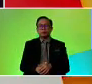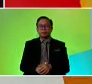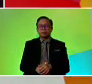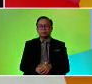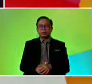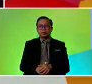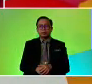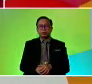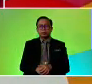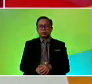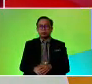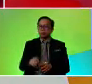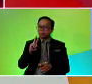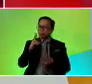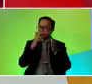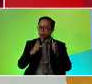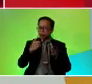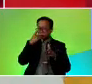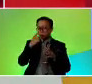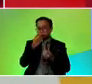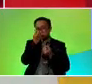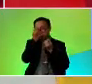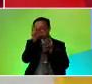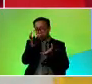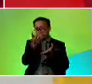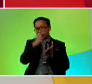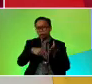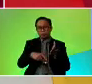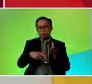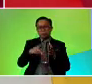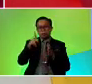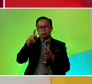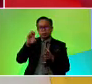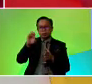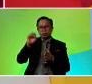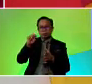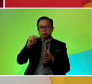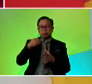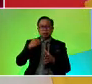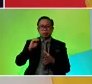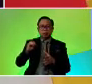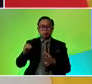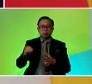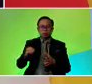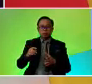oke dua orang ya untuk menyatukan ini apakah kesan-kesan yang mereka tulis tersebut